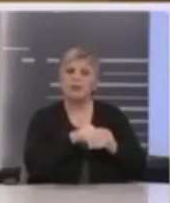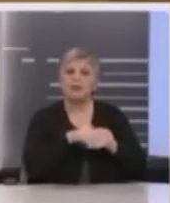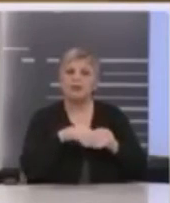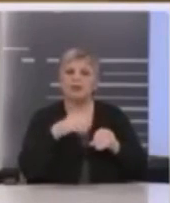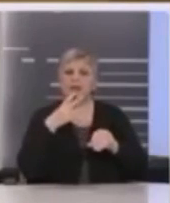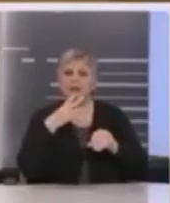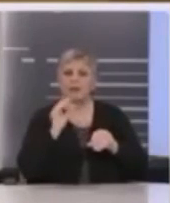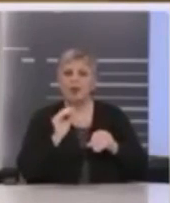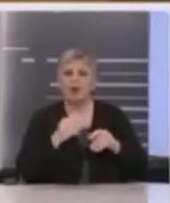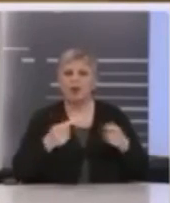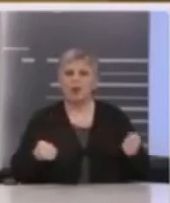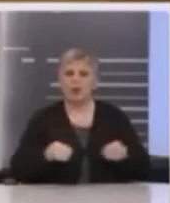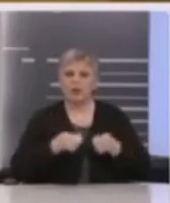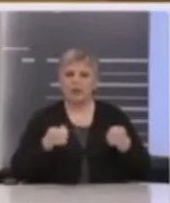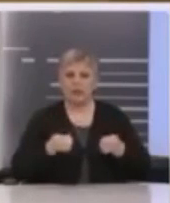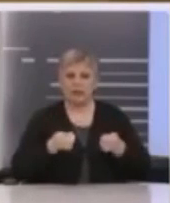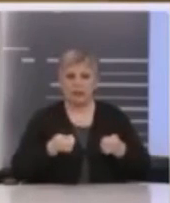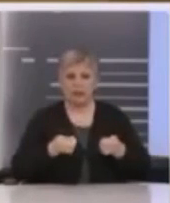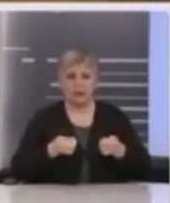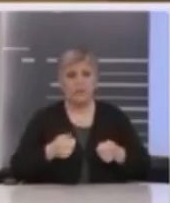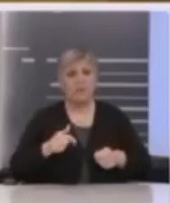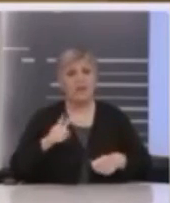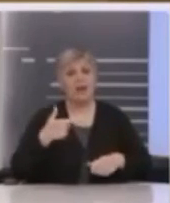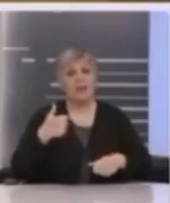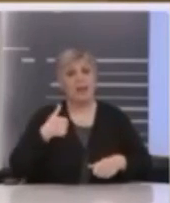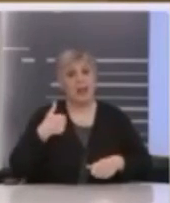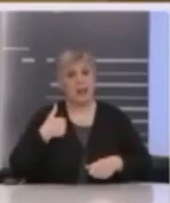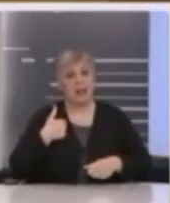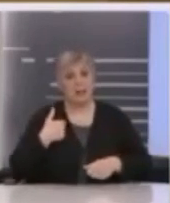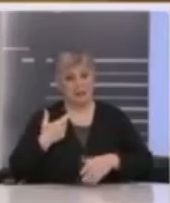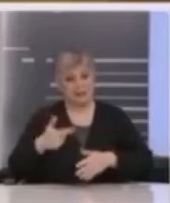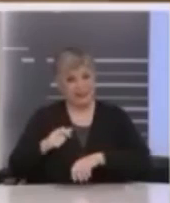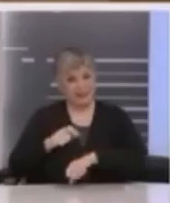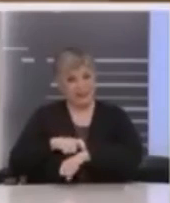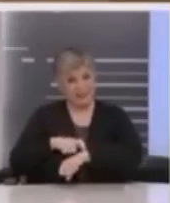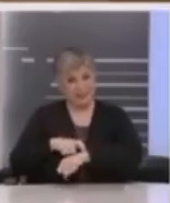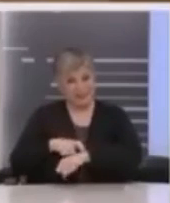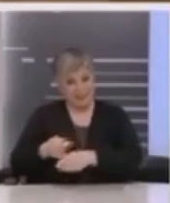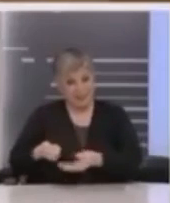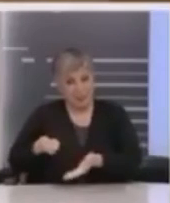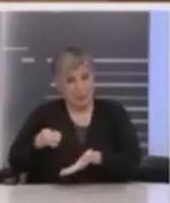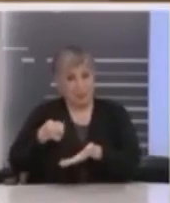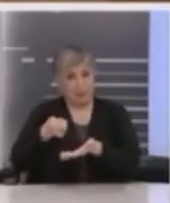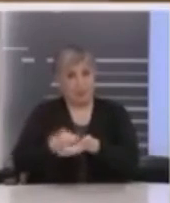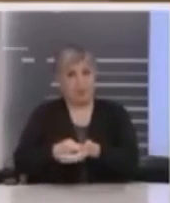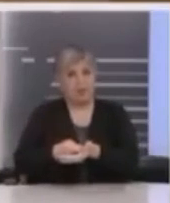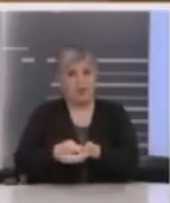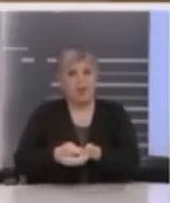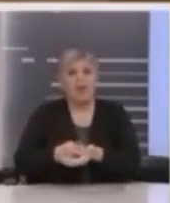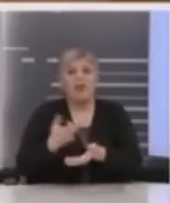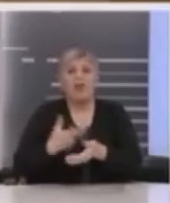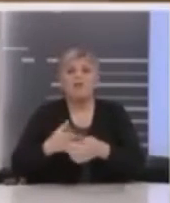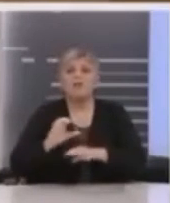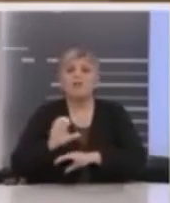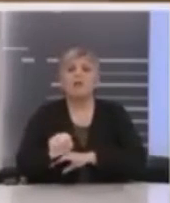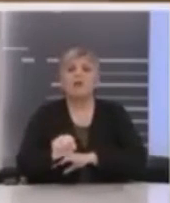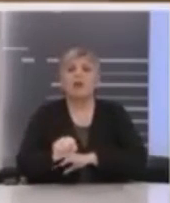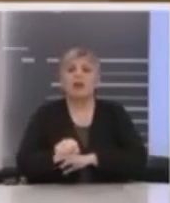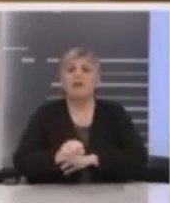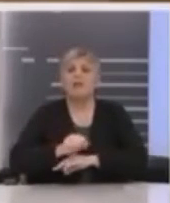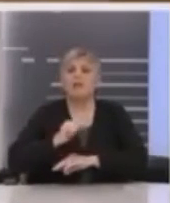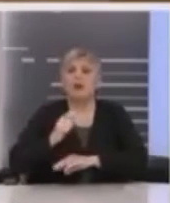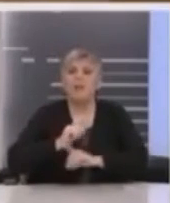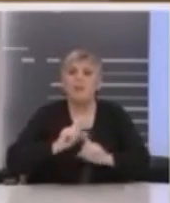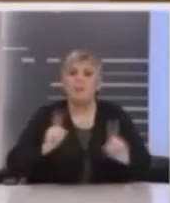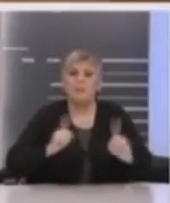από τώρα να καταβάλουμε εμείς το κόστος της πρόληψης των πιθανών αντιδράσεων των